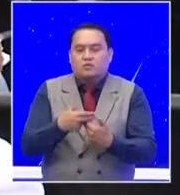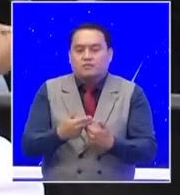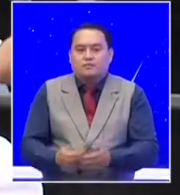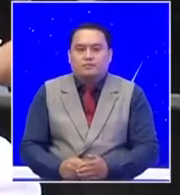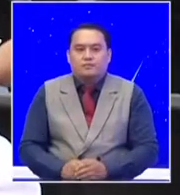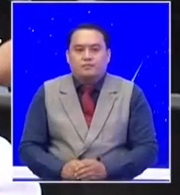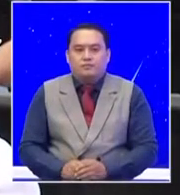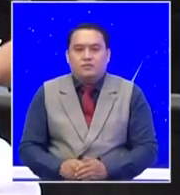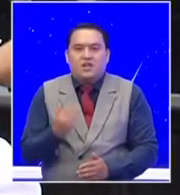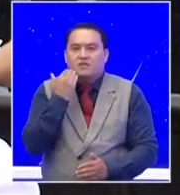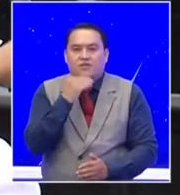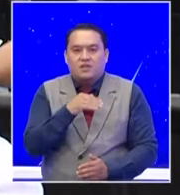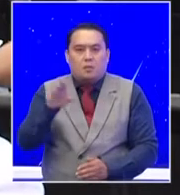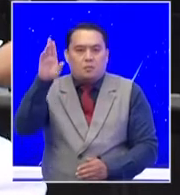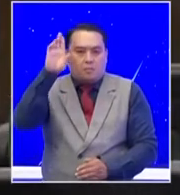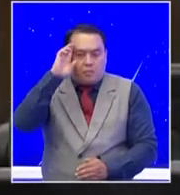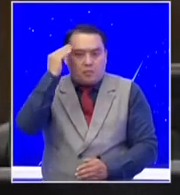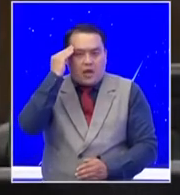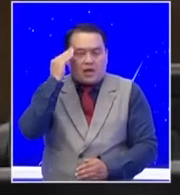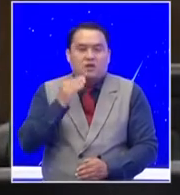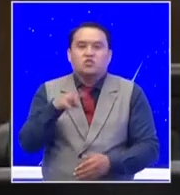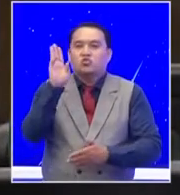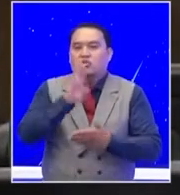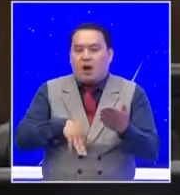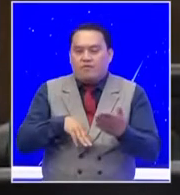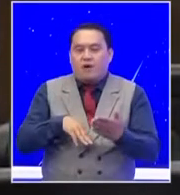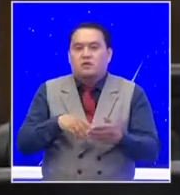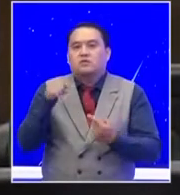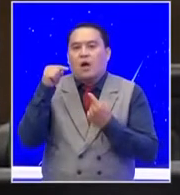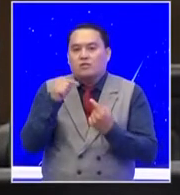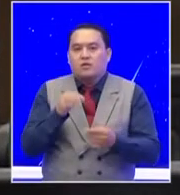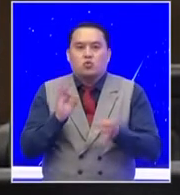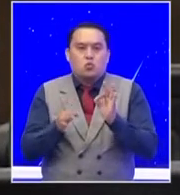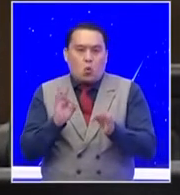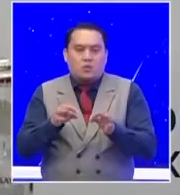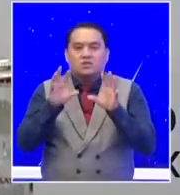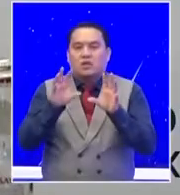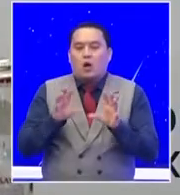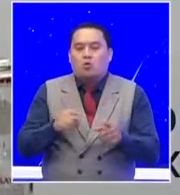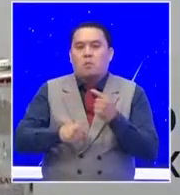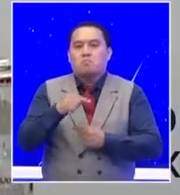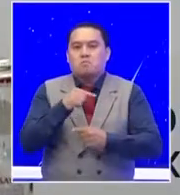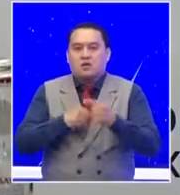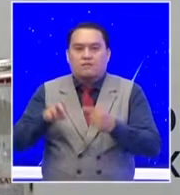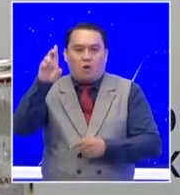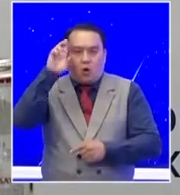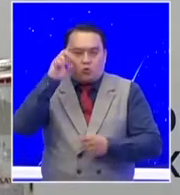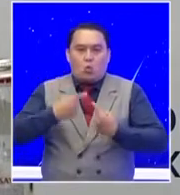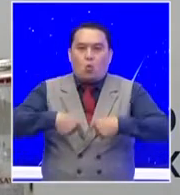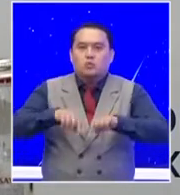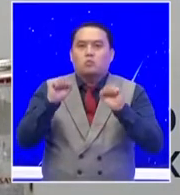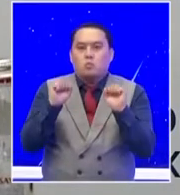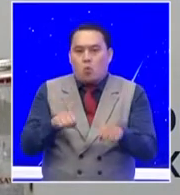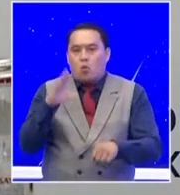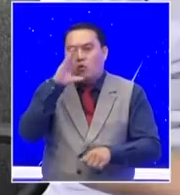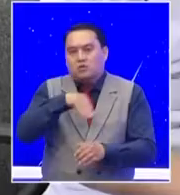Одна из наиболее эффективных мер в наведении порядка – штрафы. Однако в соответствии с нормам закона о предпринимательстве государственные органы могут